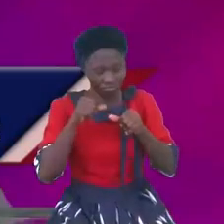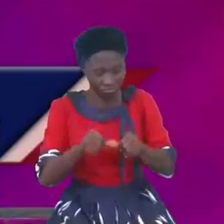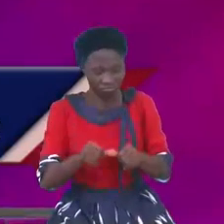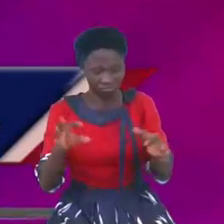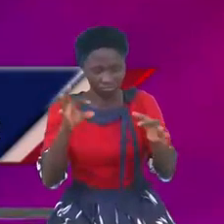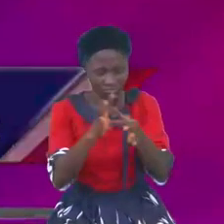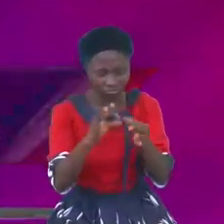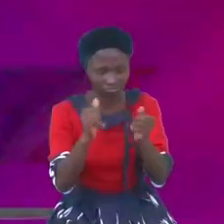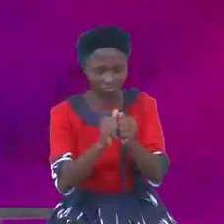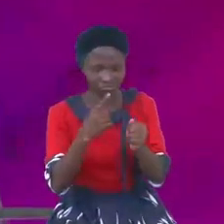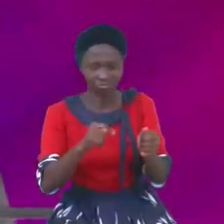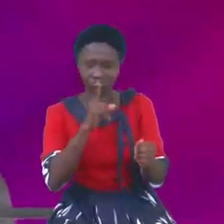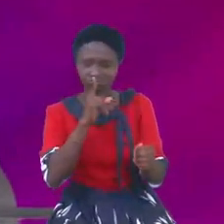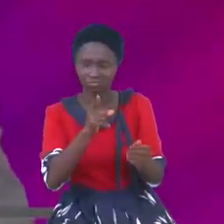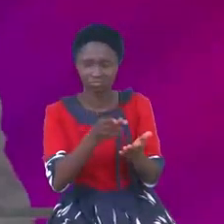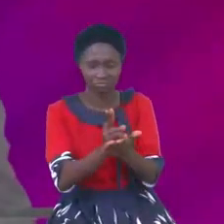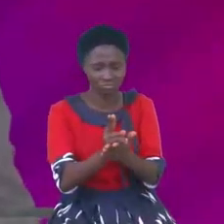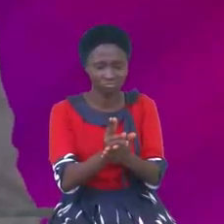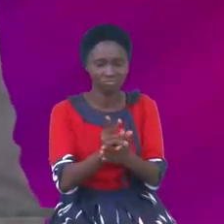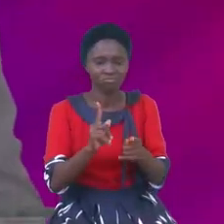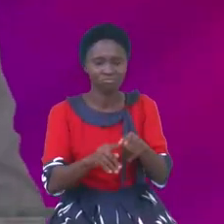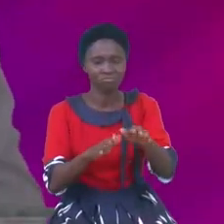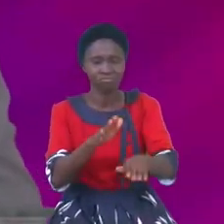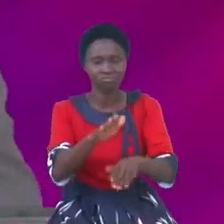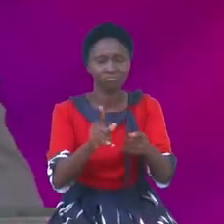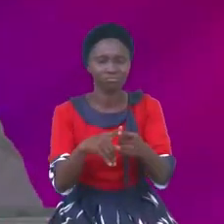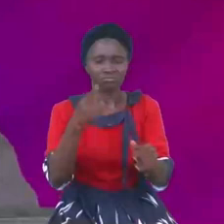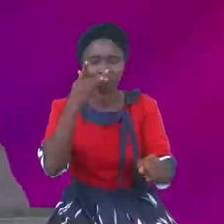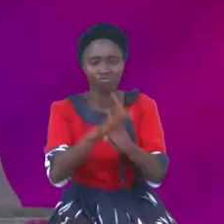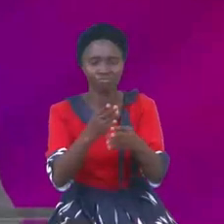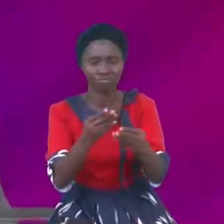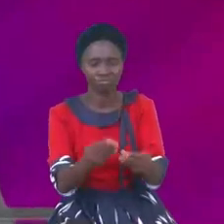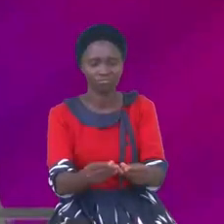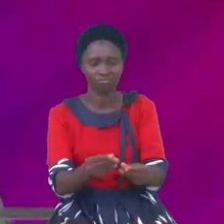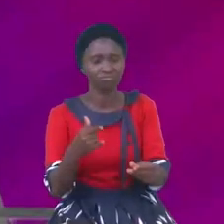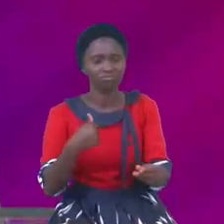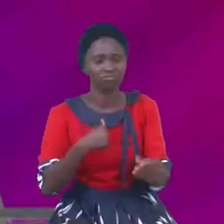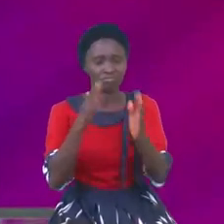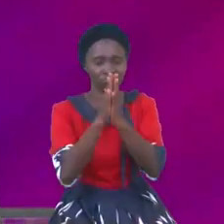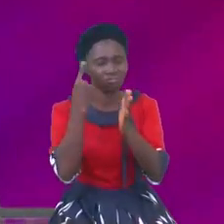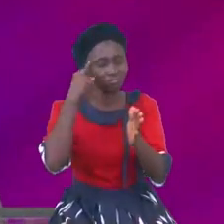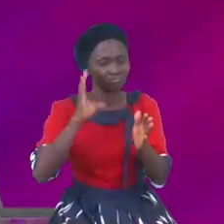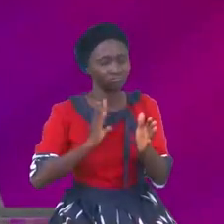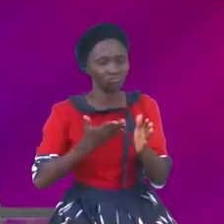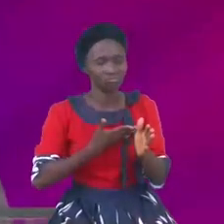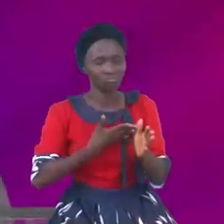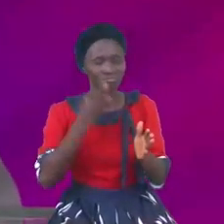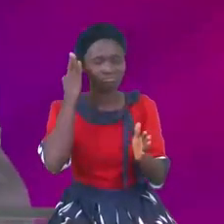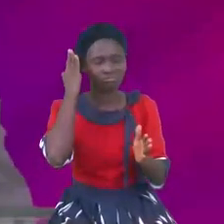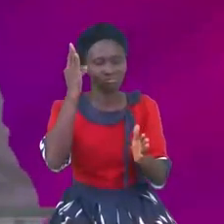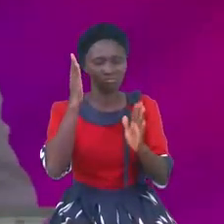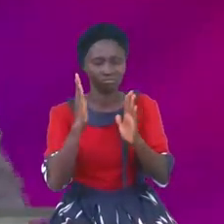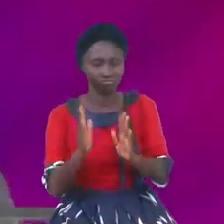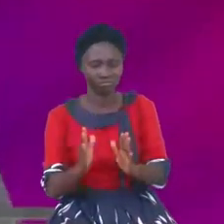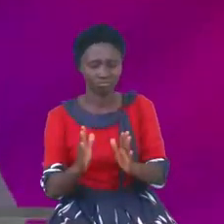Nous allons marcher vers la terre promise. Je prie que notre Père dans le Seigneur, que sa force ne décroisse pas, que ses yeux